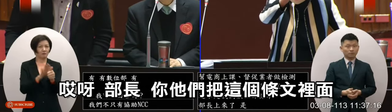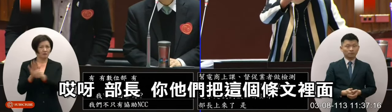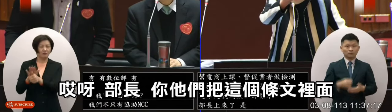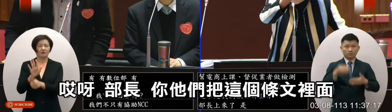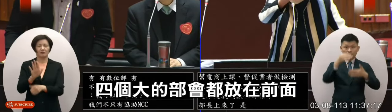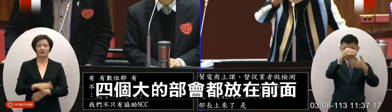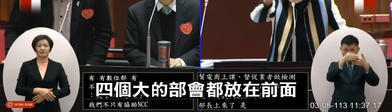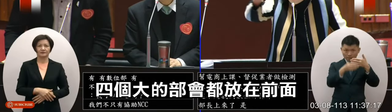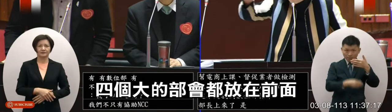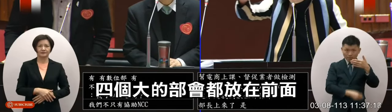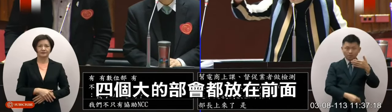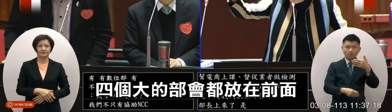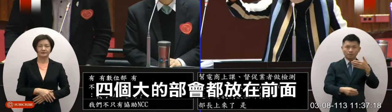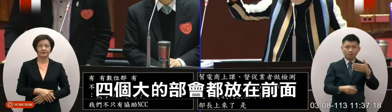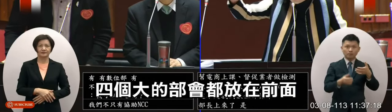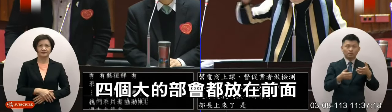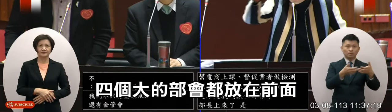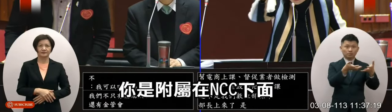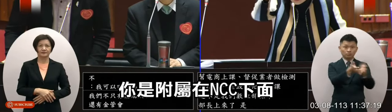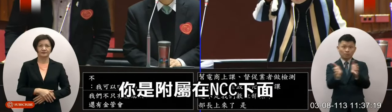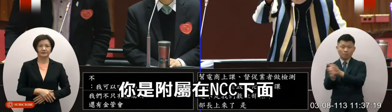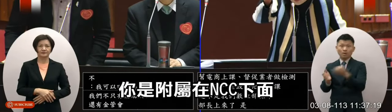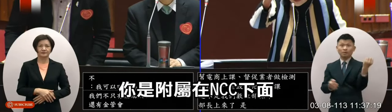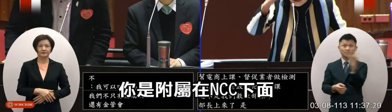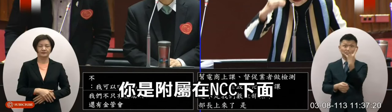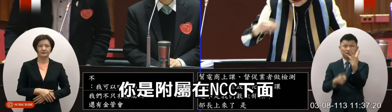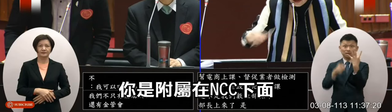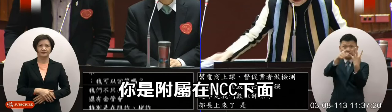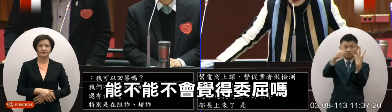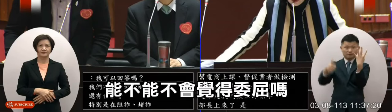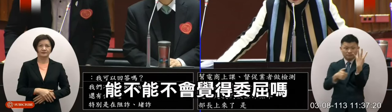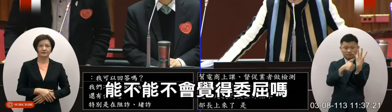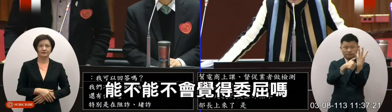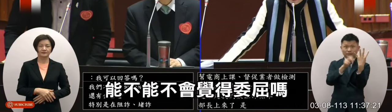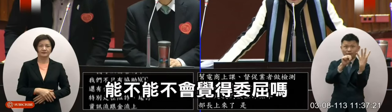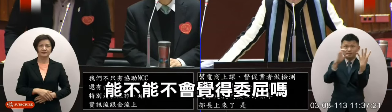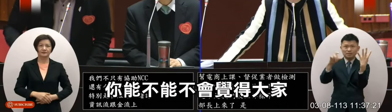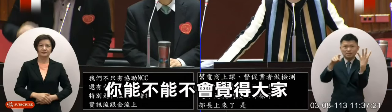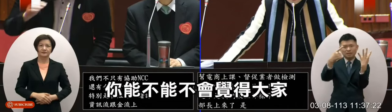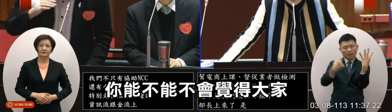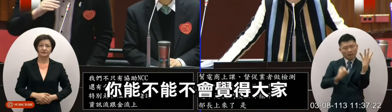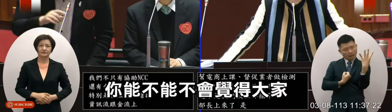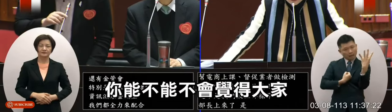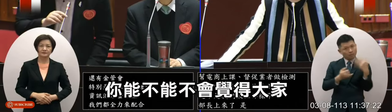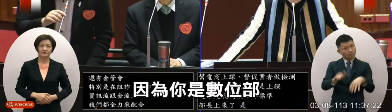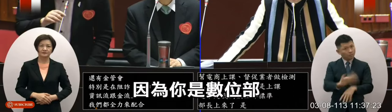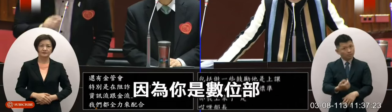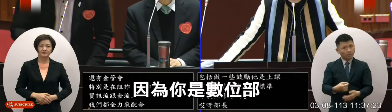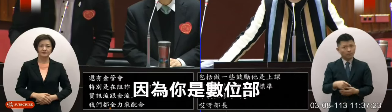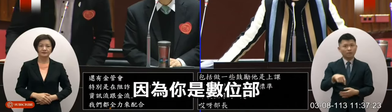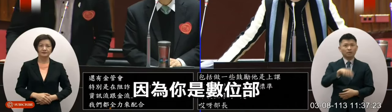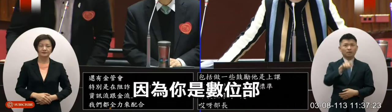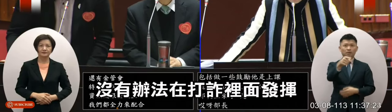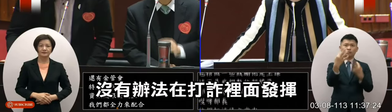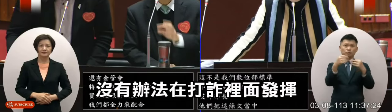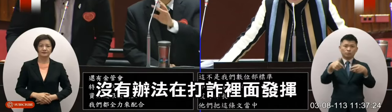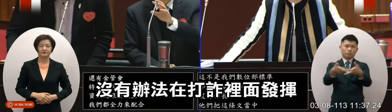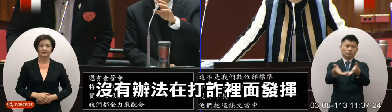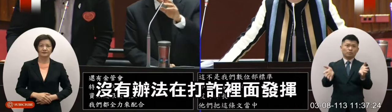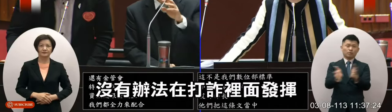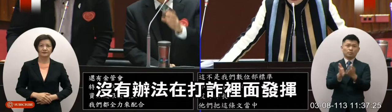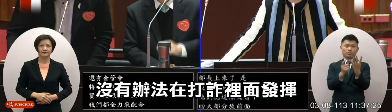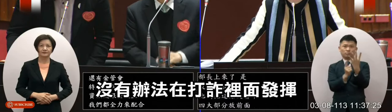条文里面四个大的部分都放在前面，你是附属在 NCC 下面，难道不会觉得委屈吗？你难道不会觉得大家因为你是数位部？没有